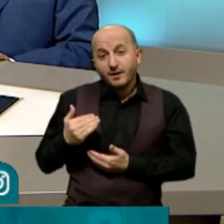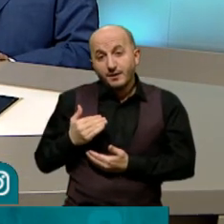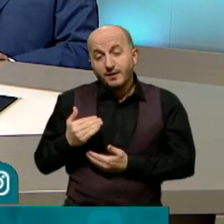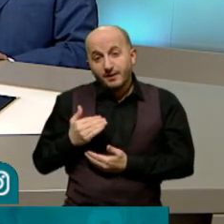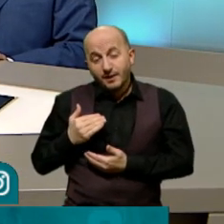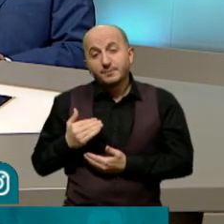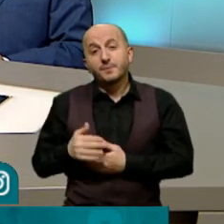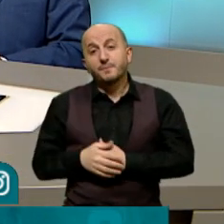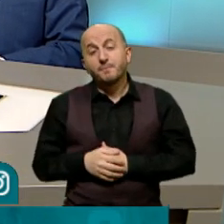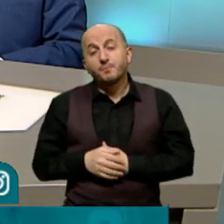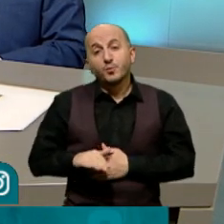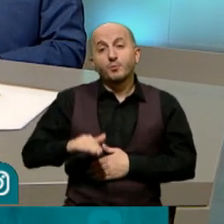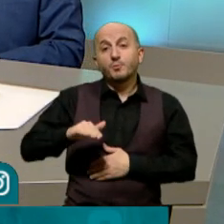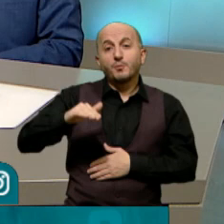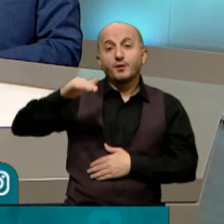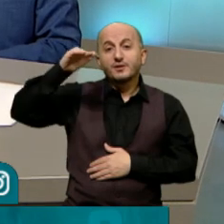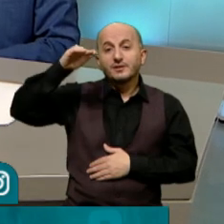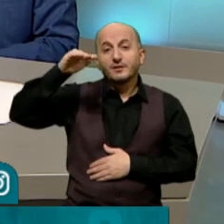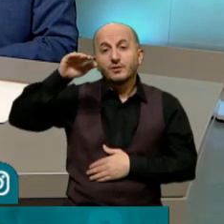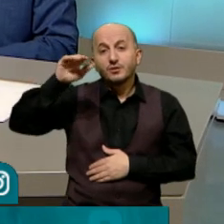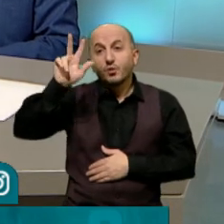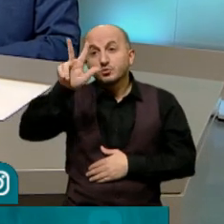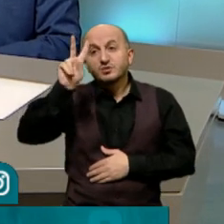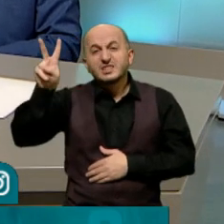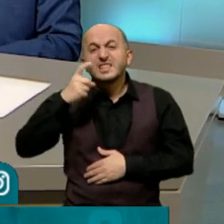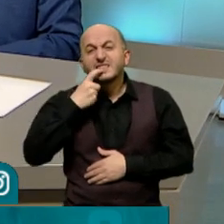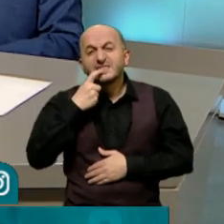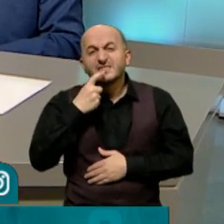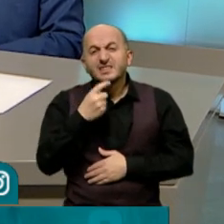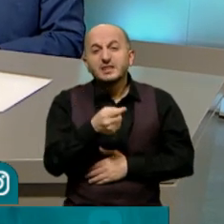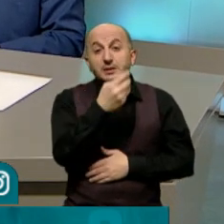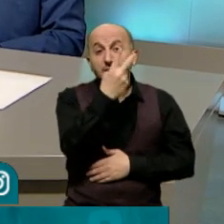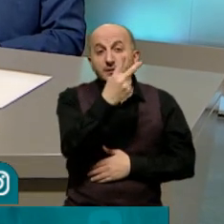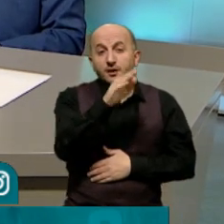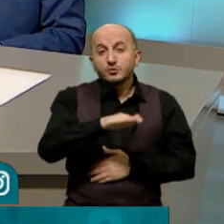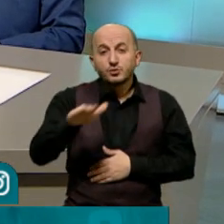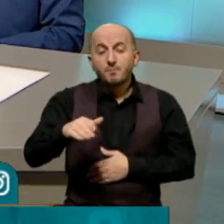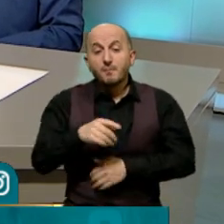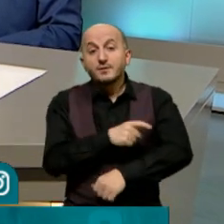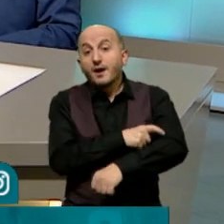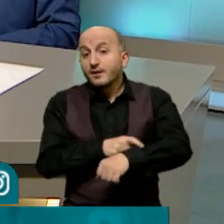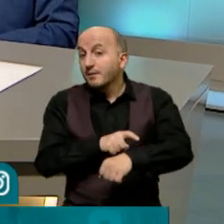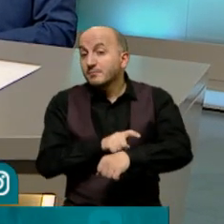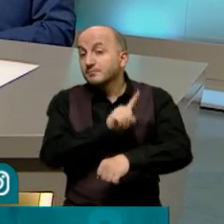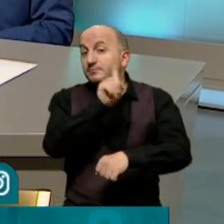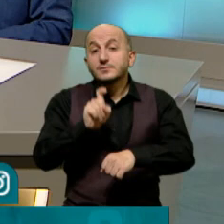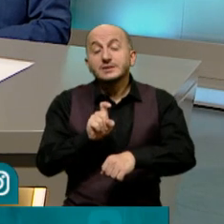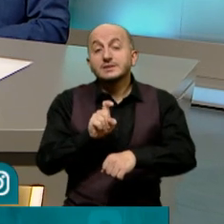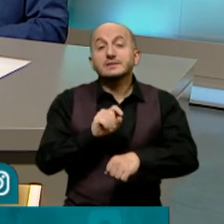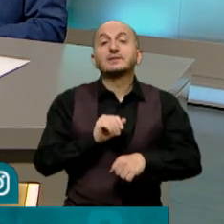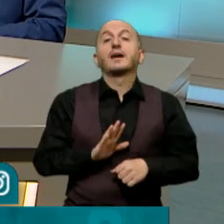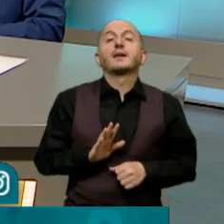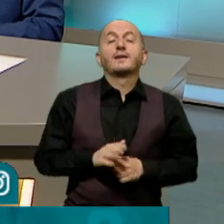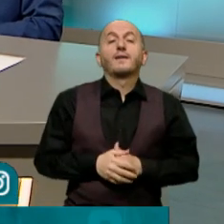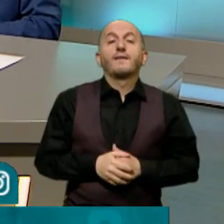kalkar dediler. Ben o çocuğu büyüttüm. Çocuk şimdi 32 yaşında, 2 tane de çocuğu var. Bunun bana namahremliği olur mu? Çünkü